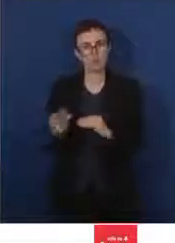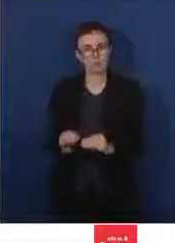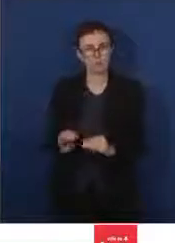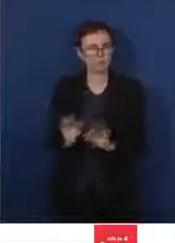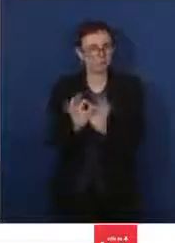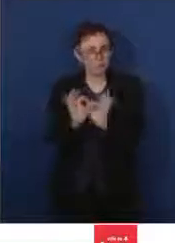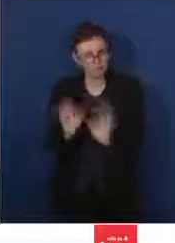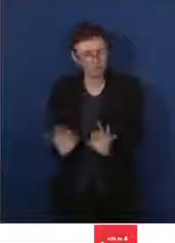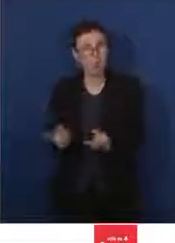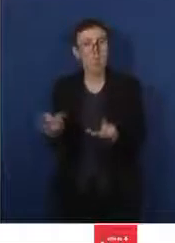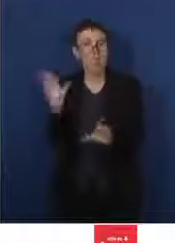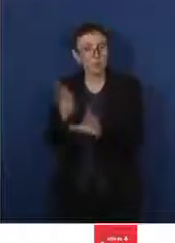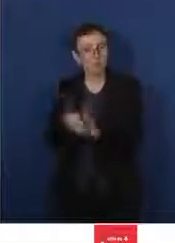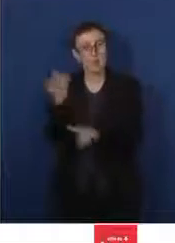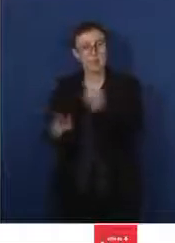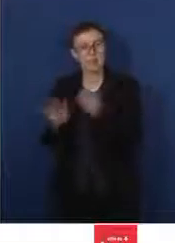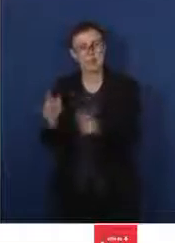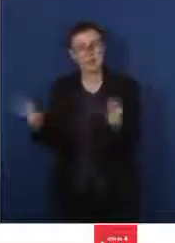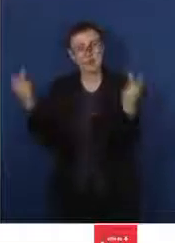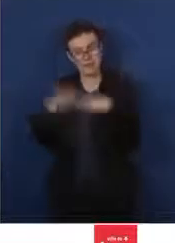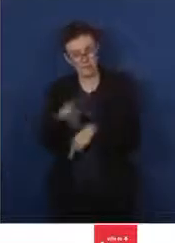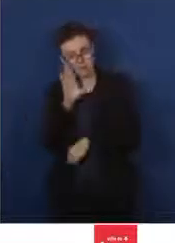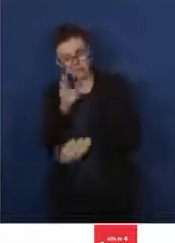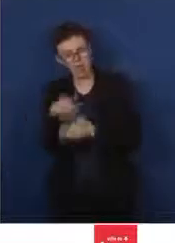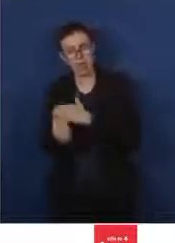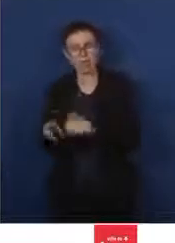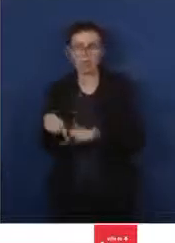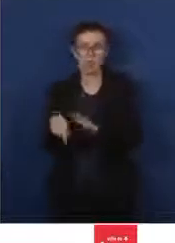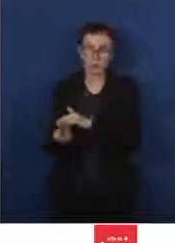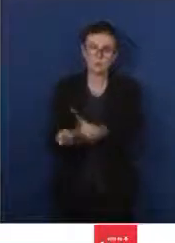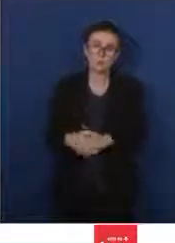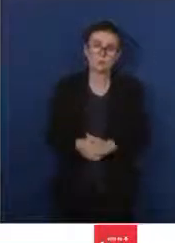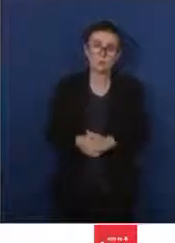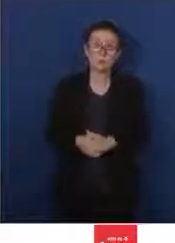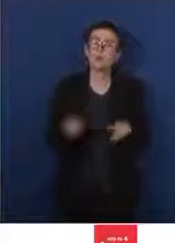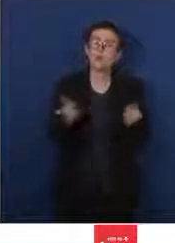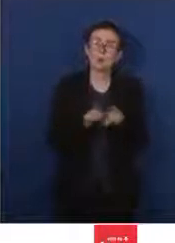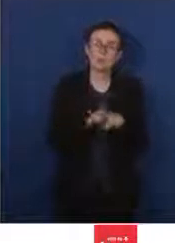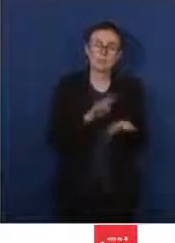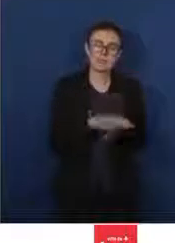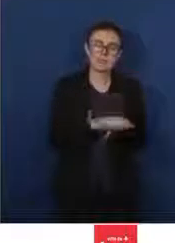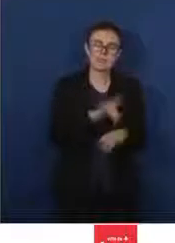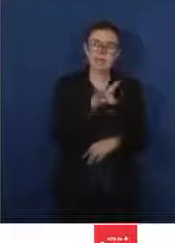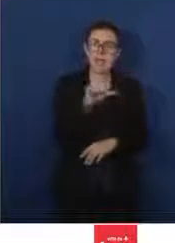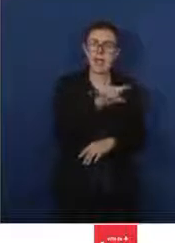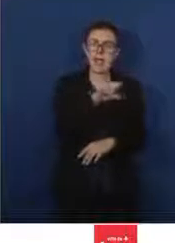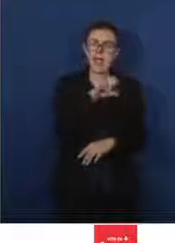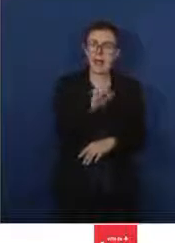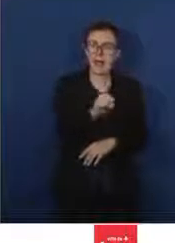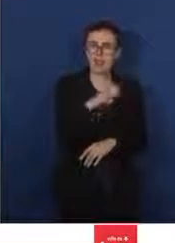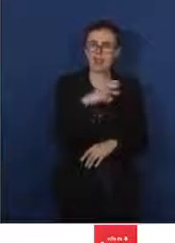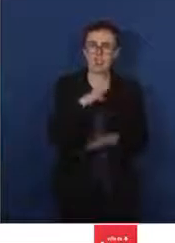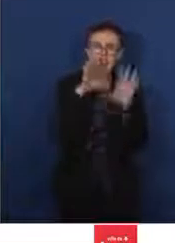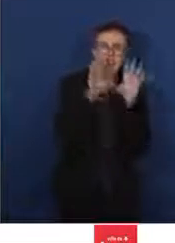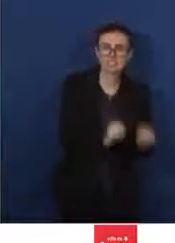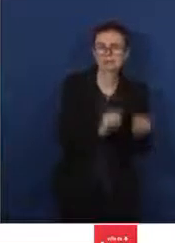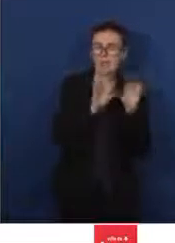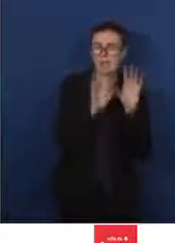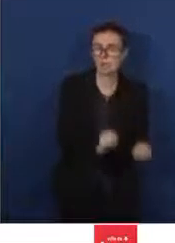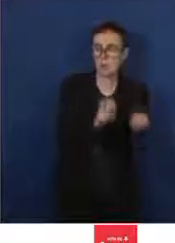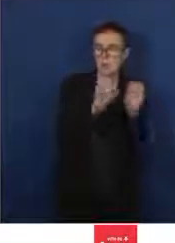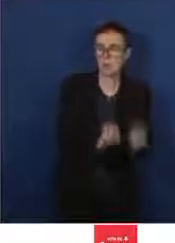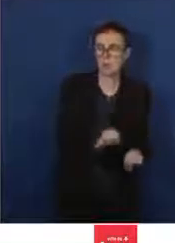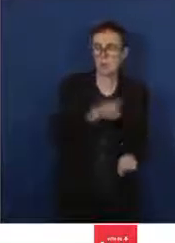physique mené par des individus guettant les étudiants éméchés. La multiplication des caméras reliées au centre de